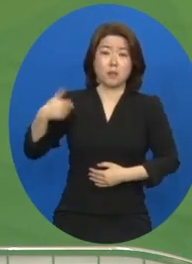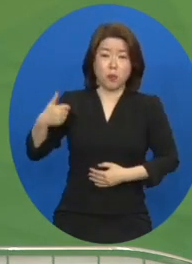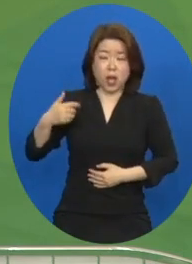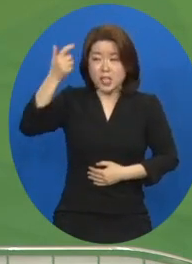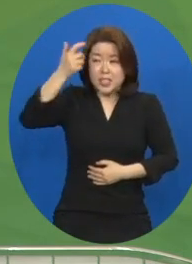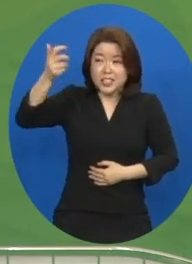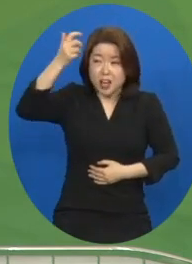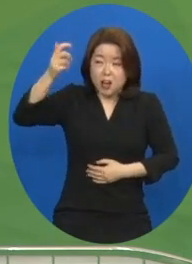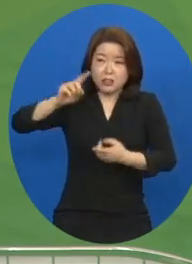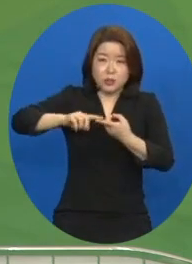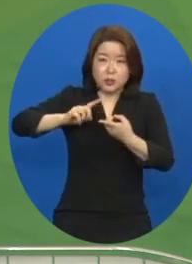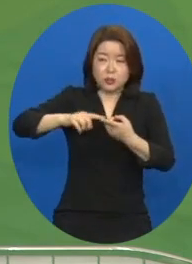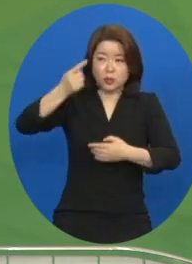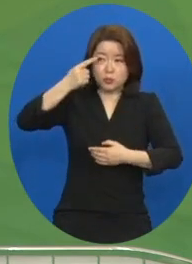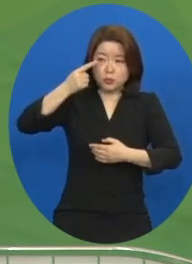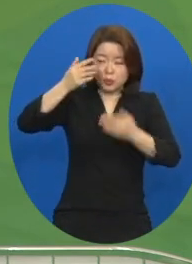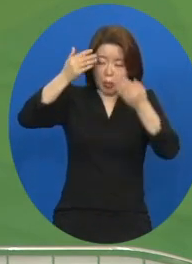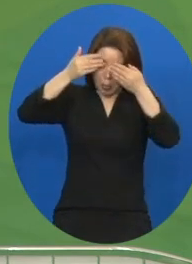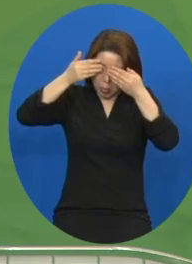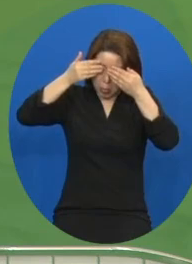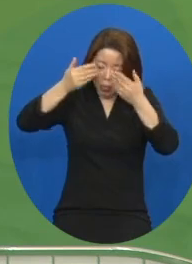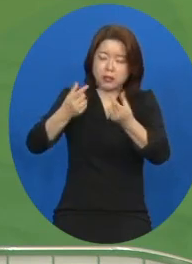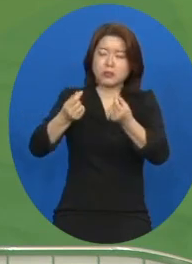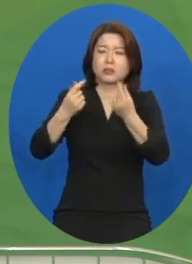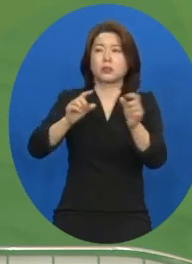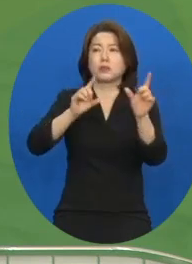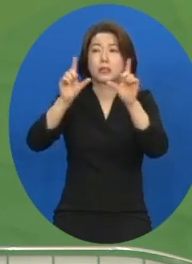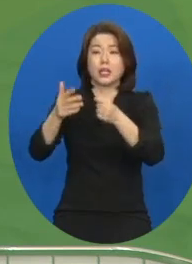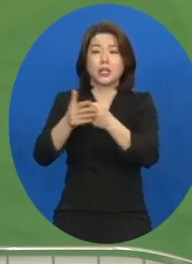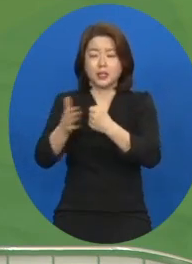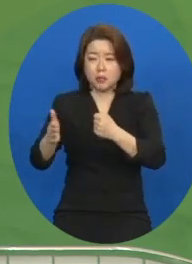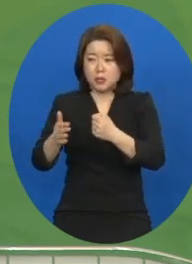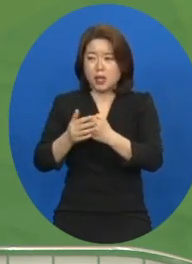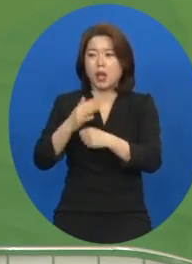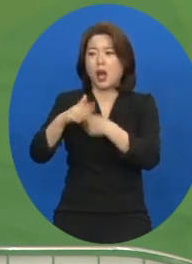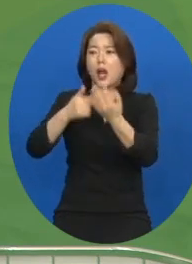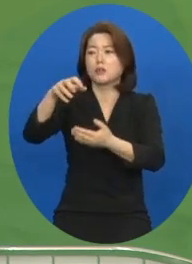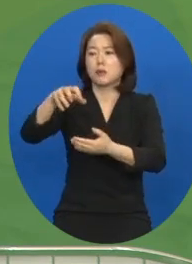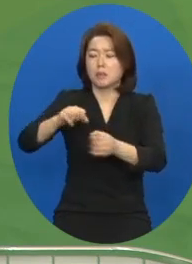영적으로 완전히 눈이 먼 사람처럼 되었습니다.